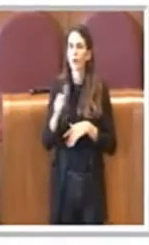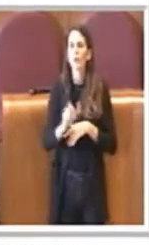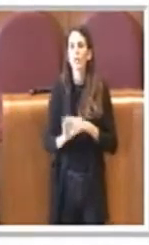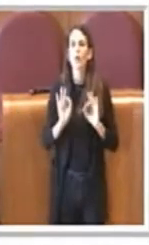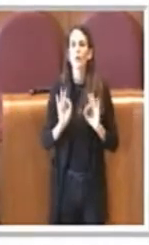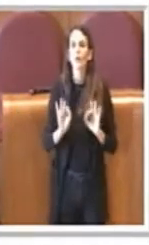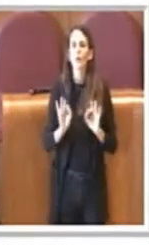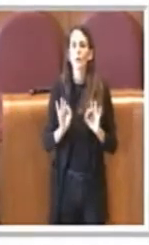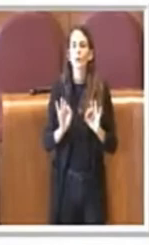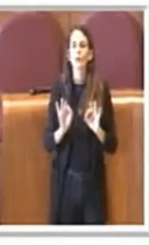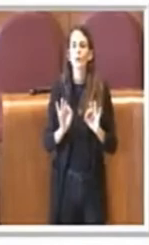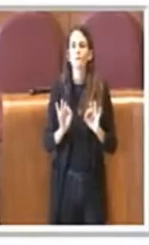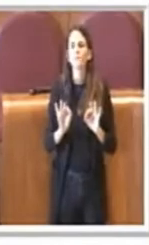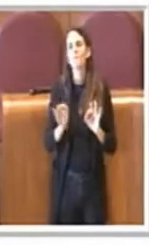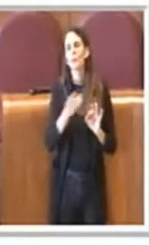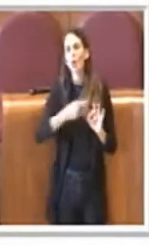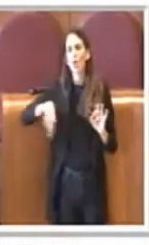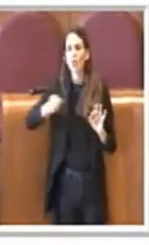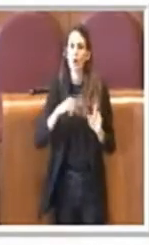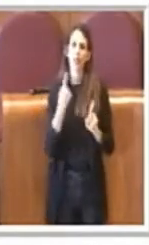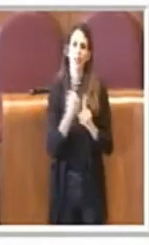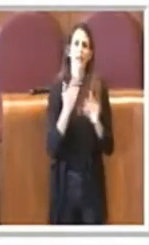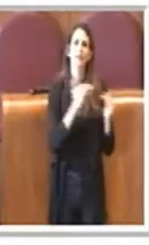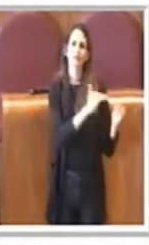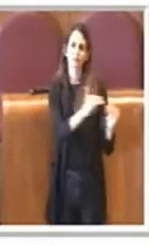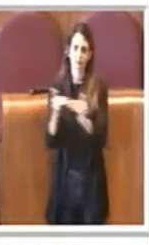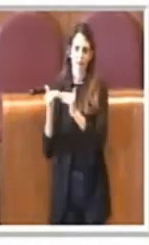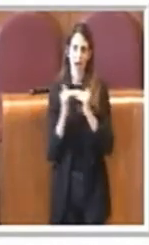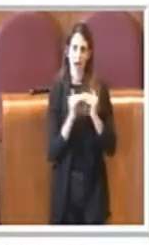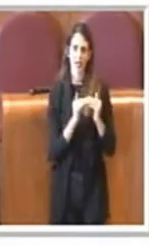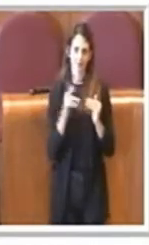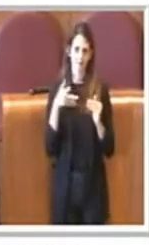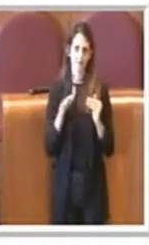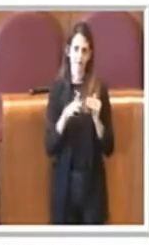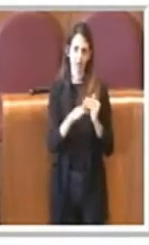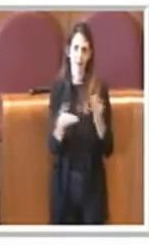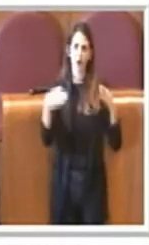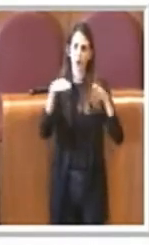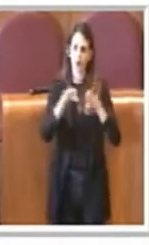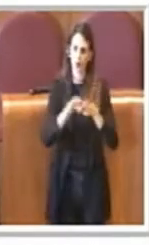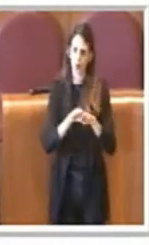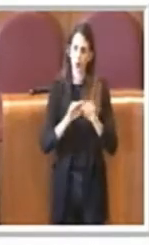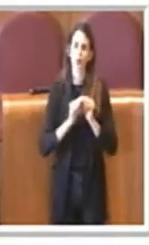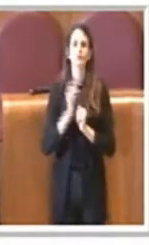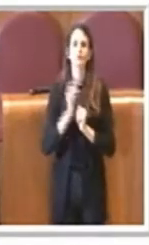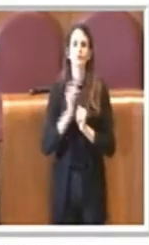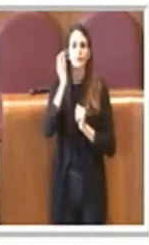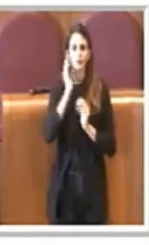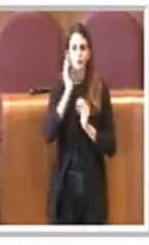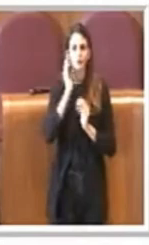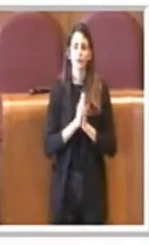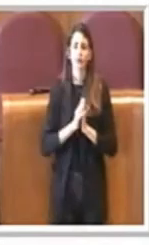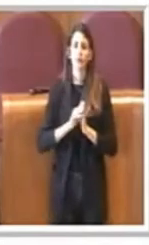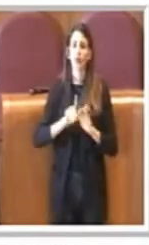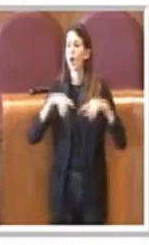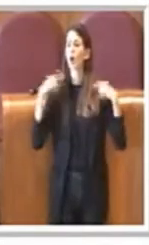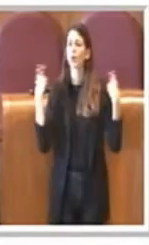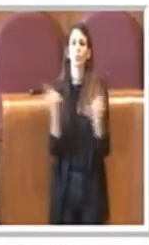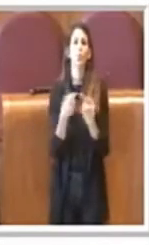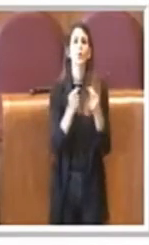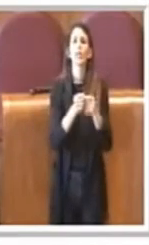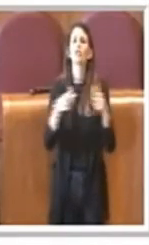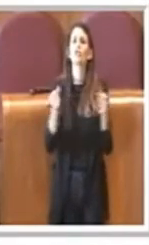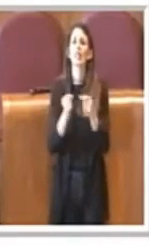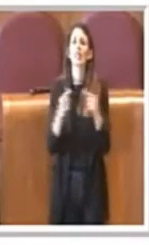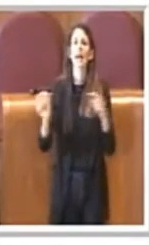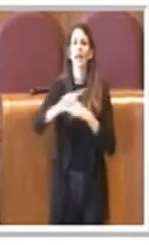univoco e vi assicuro, poi vado veramente a terminare, che questo è l'approccio univoco che stanno mettendo in campo tutte le città italiane ed europee. Io in questo